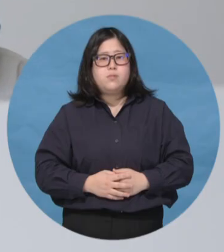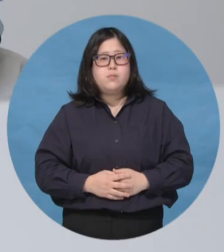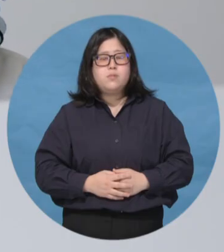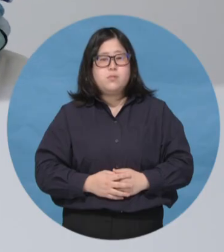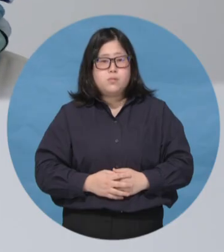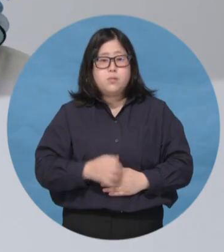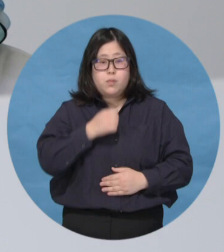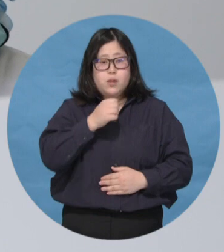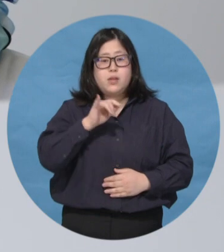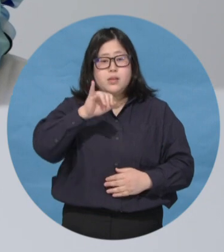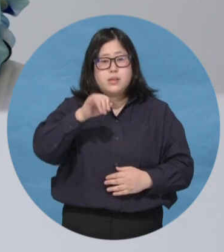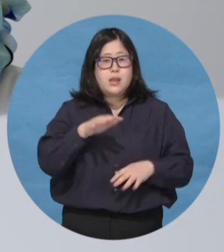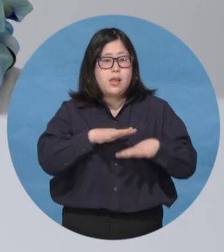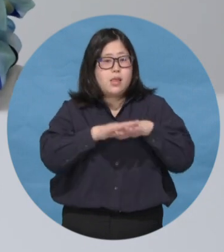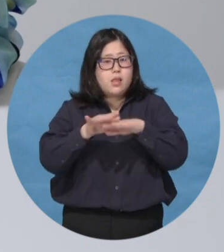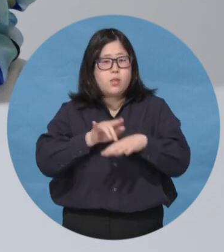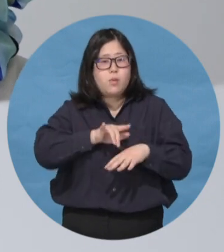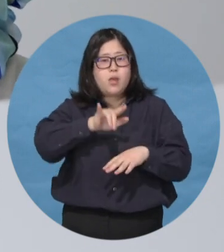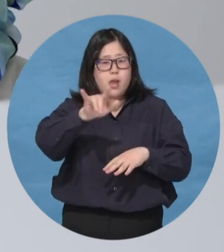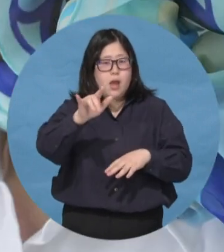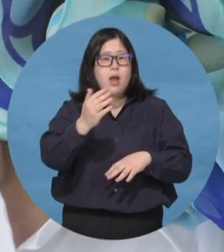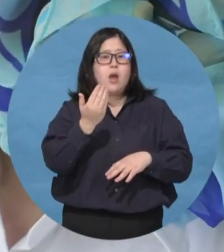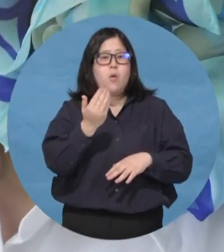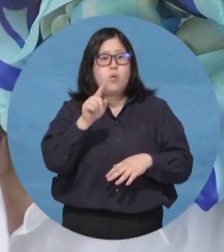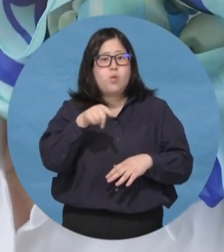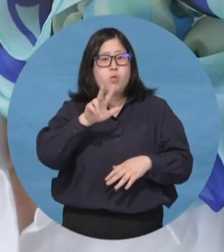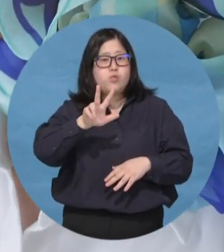J ネットエアーホノルル行き